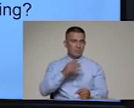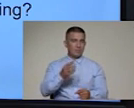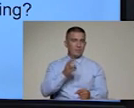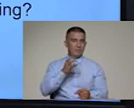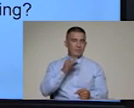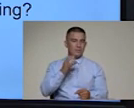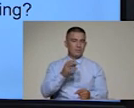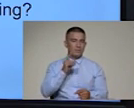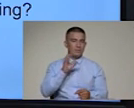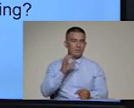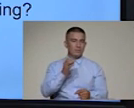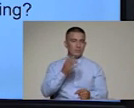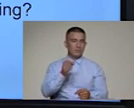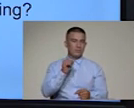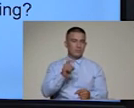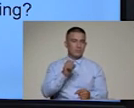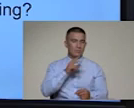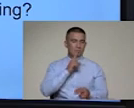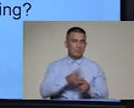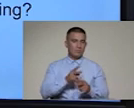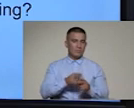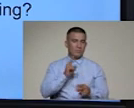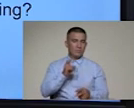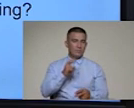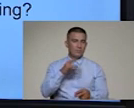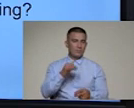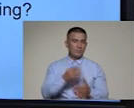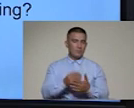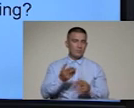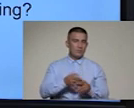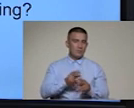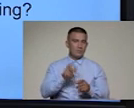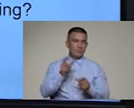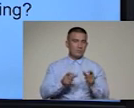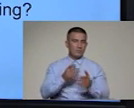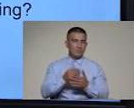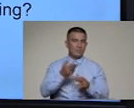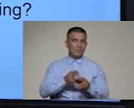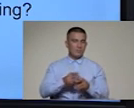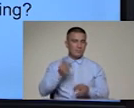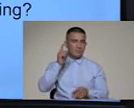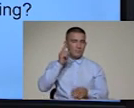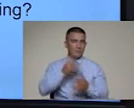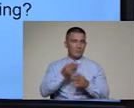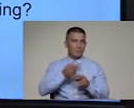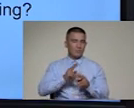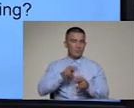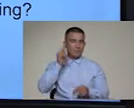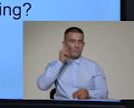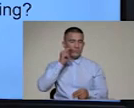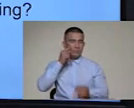mis, kumush, oltin, temir, qalay. Ular insoniyat tomonidan qadimdan o'rganilgan